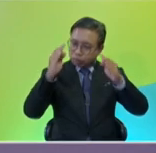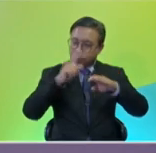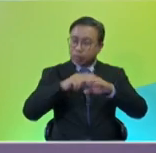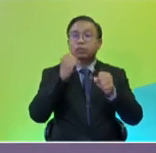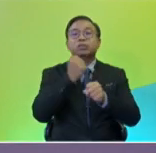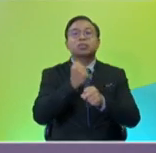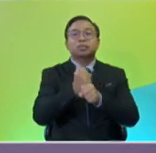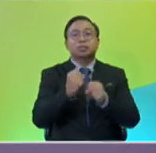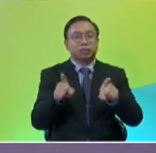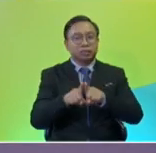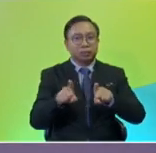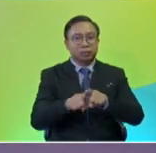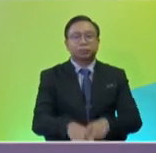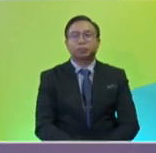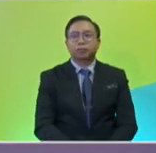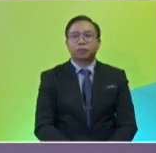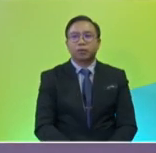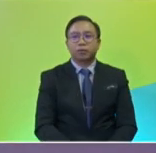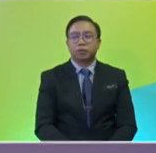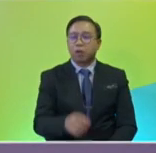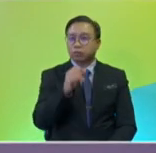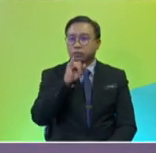kerjasama. Kerjasama itu sebenarnya